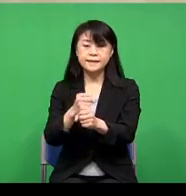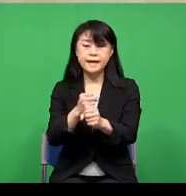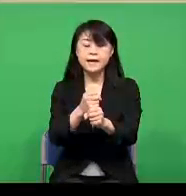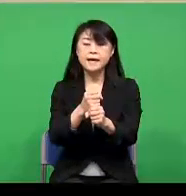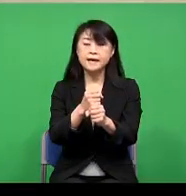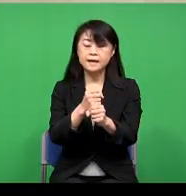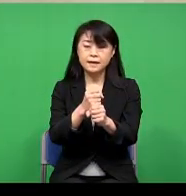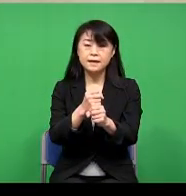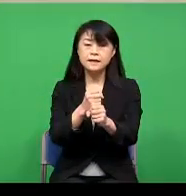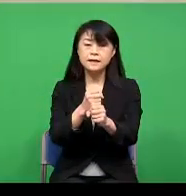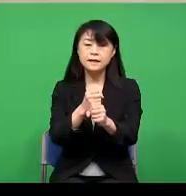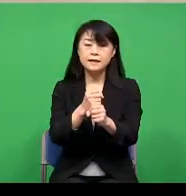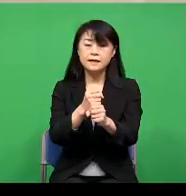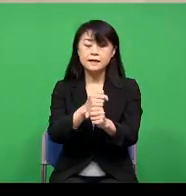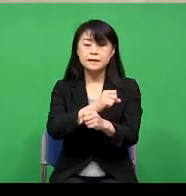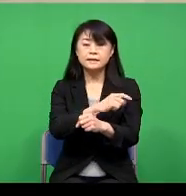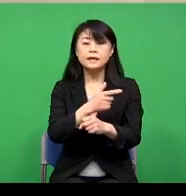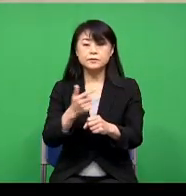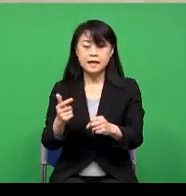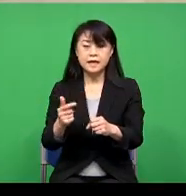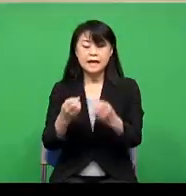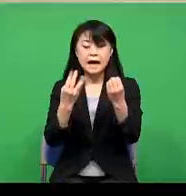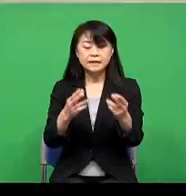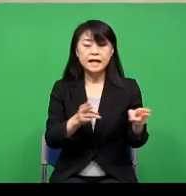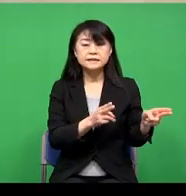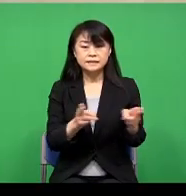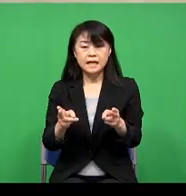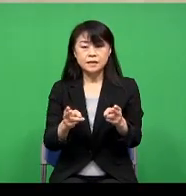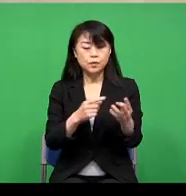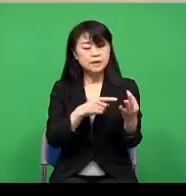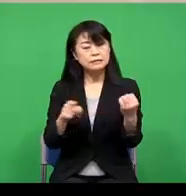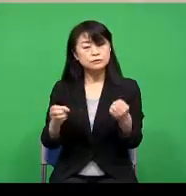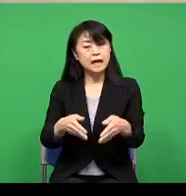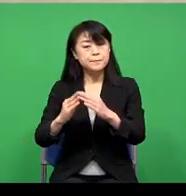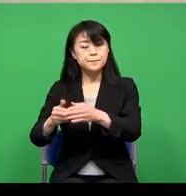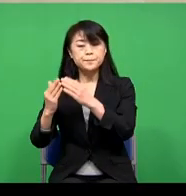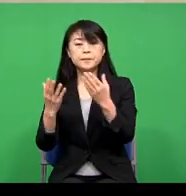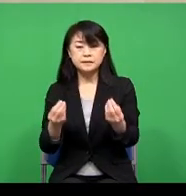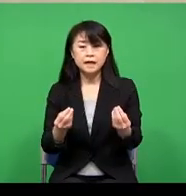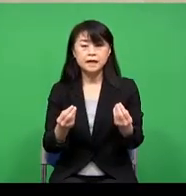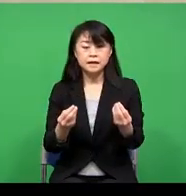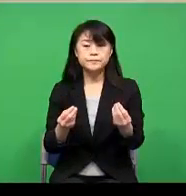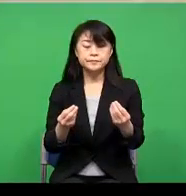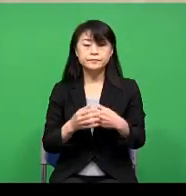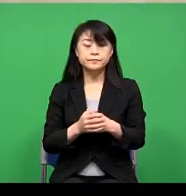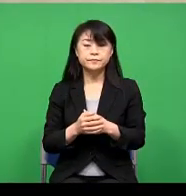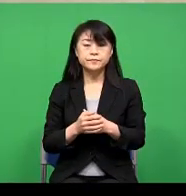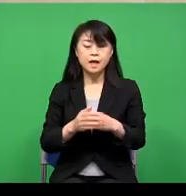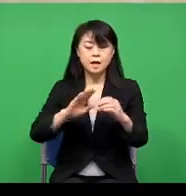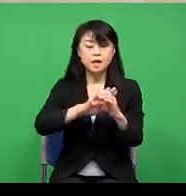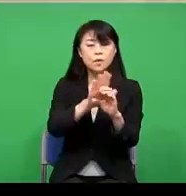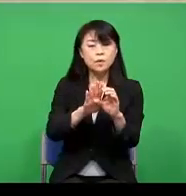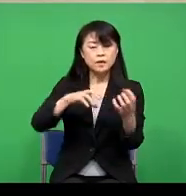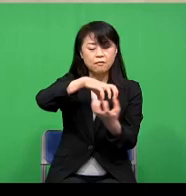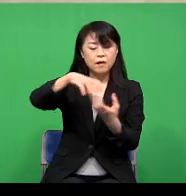設備投資あるいは新商品開発新技術開発が進むように応援はしているんですけれども、まだまだ